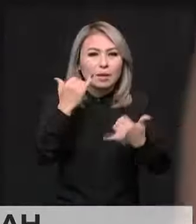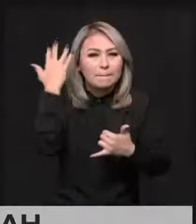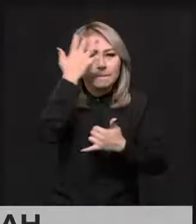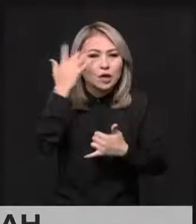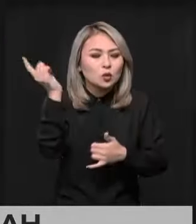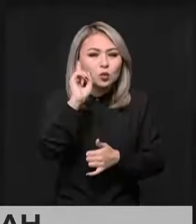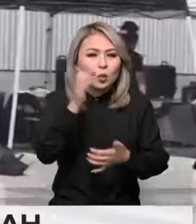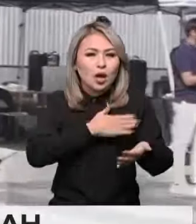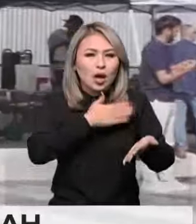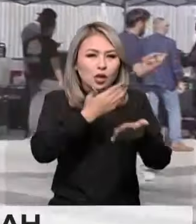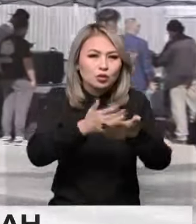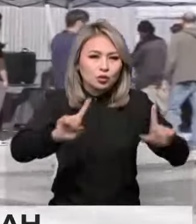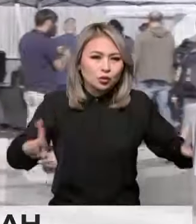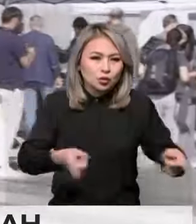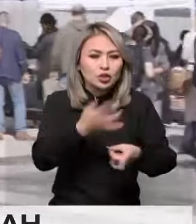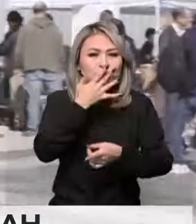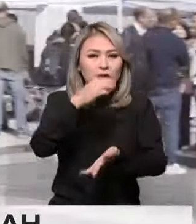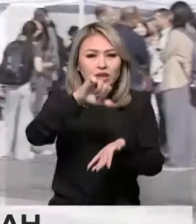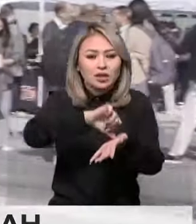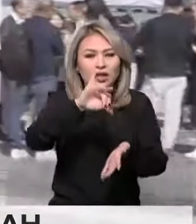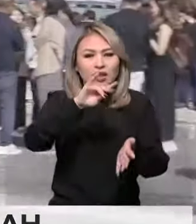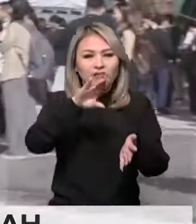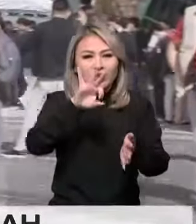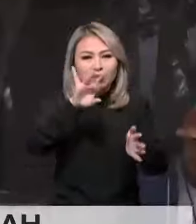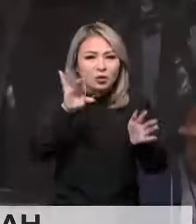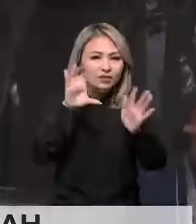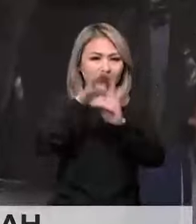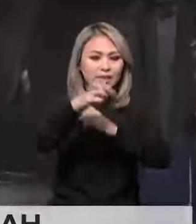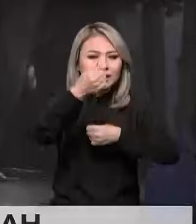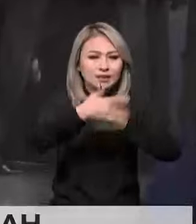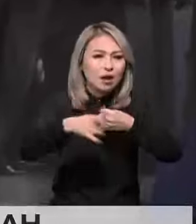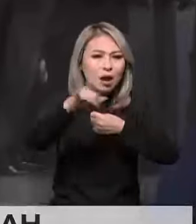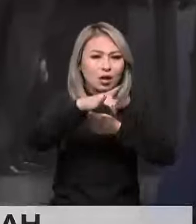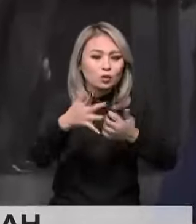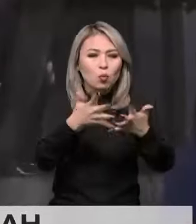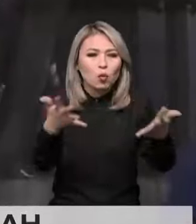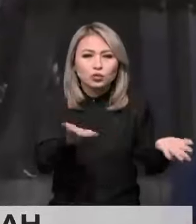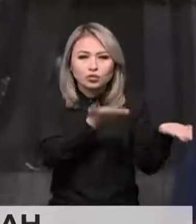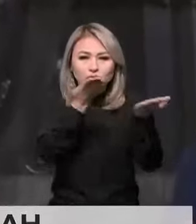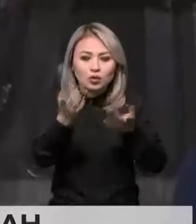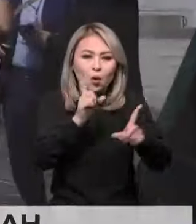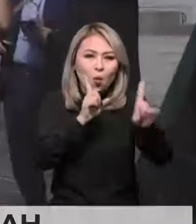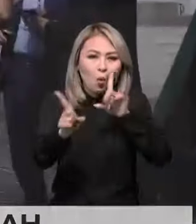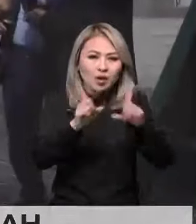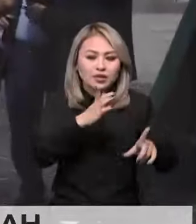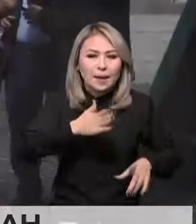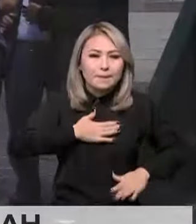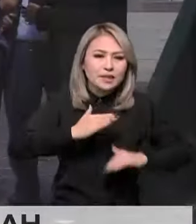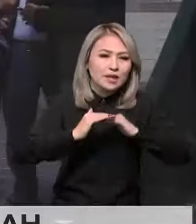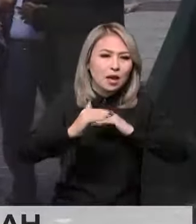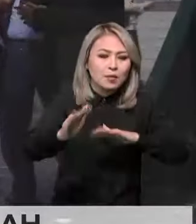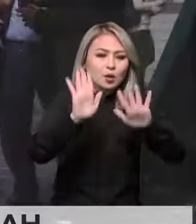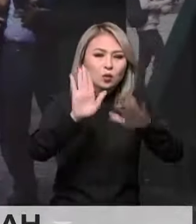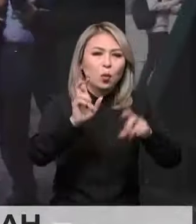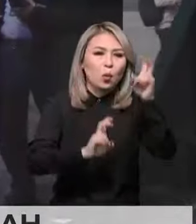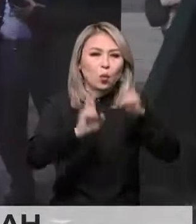осы қарқынды күшейту және шетел инвесторларын Орталық Азияға көптеп тарту. Конференцияны ұйымдастырушылар біздің аймақта тех